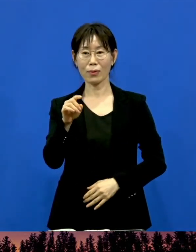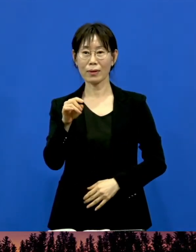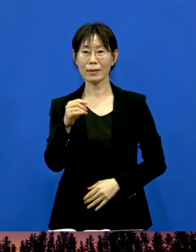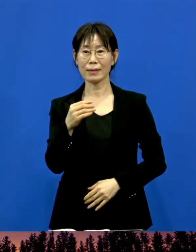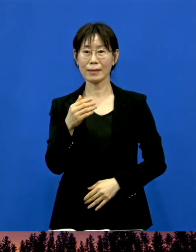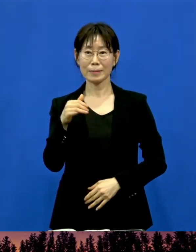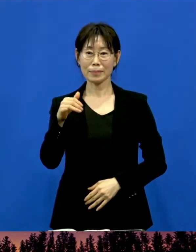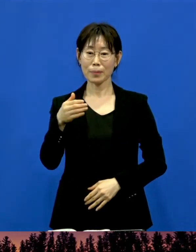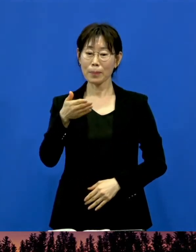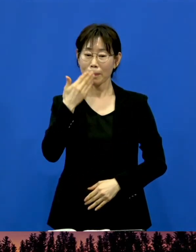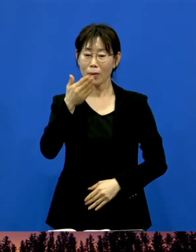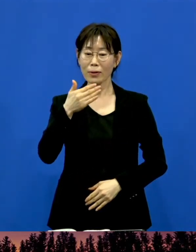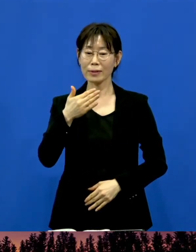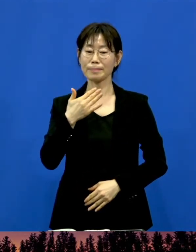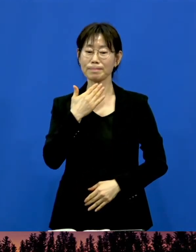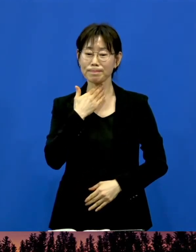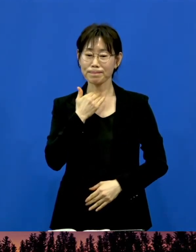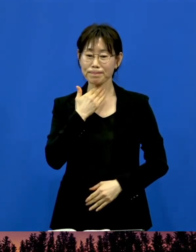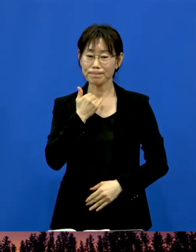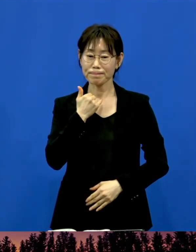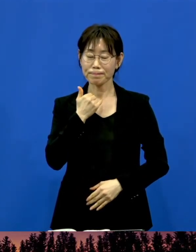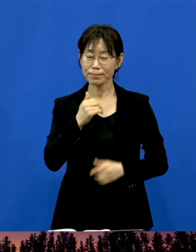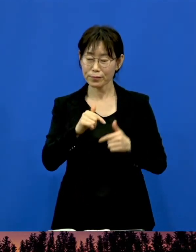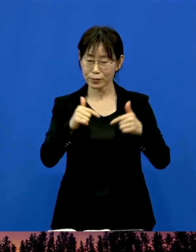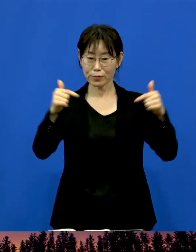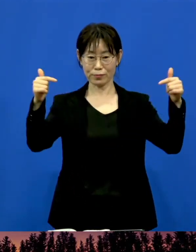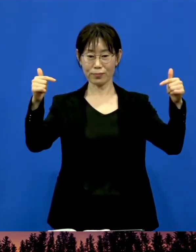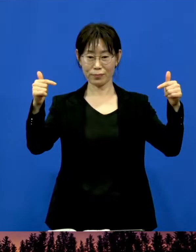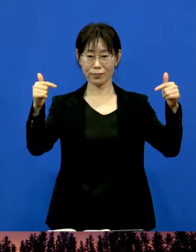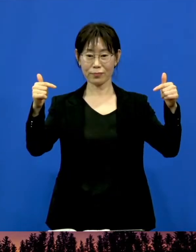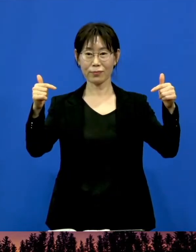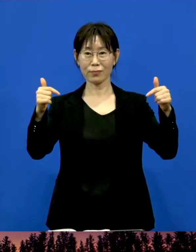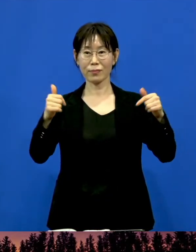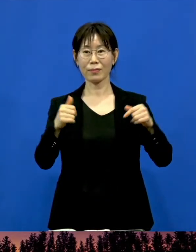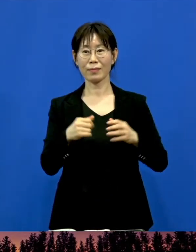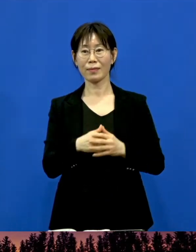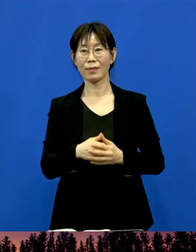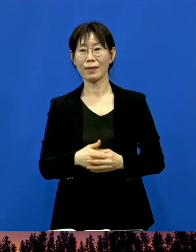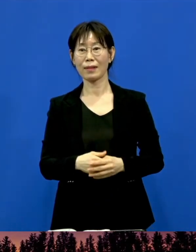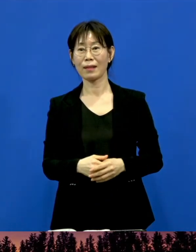게. 그럼 나중에 어떻게 더 이상 맛있는 게 없어져 버려요.